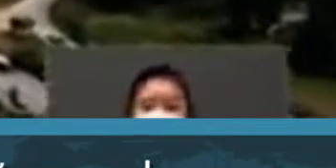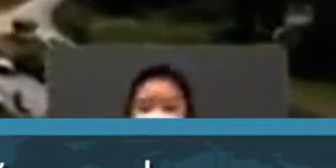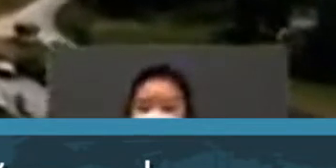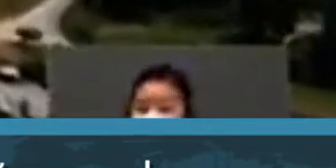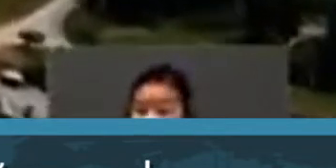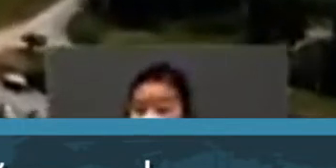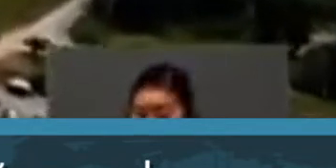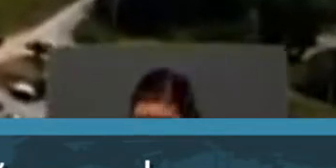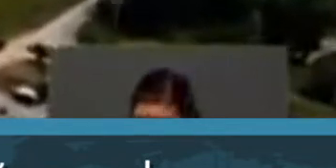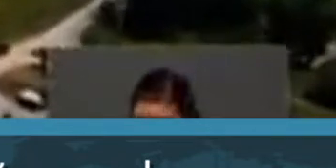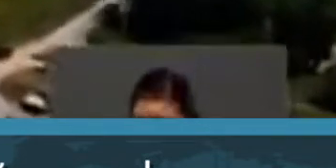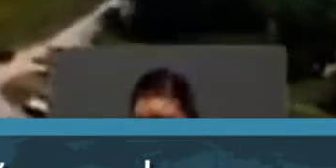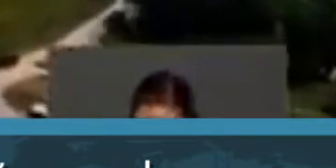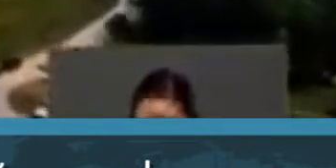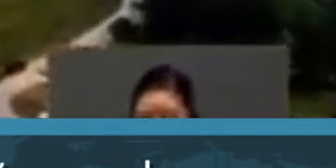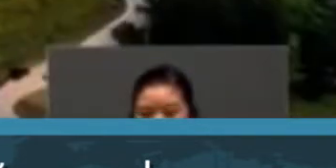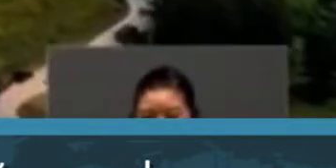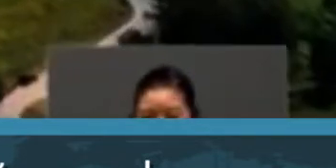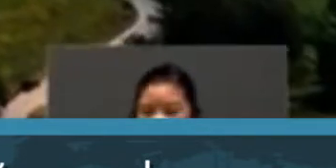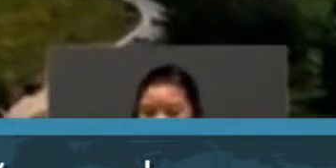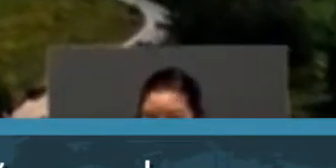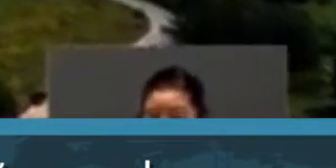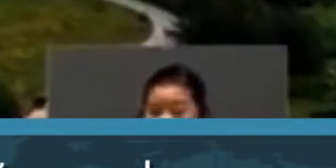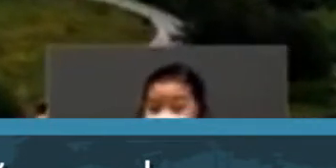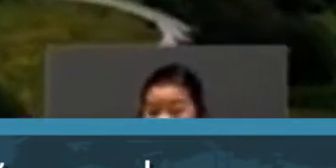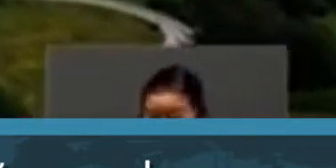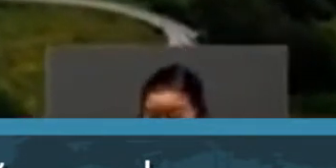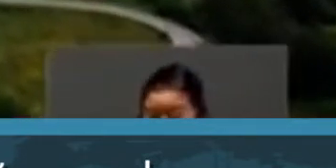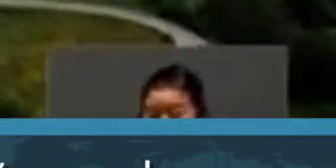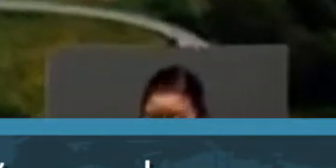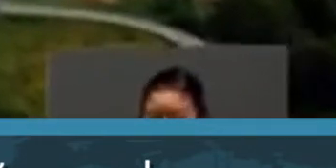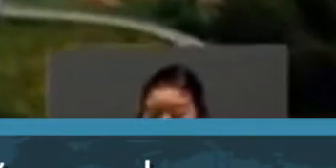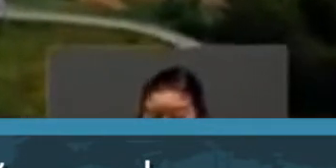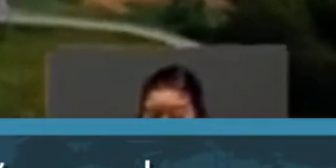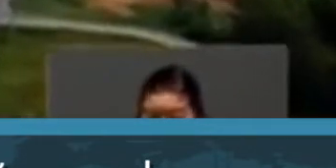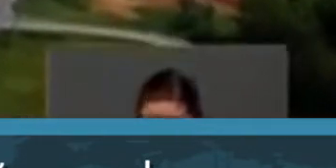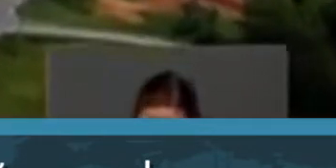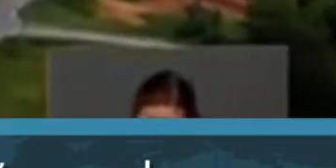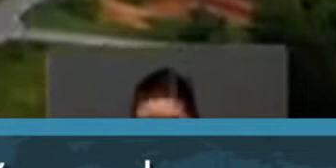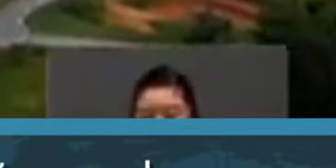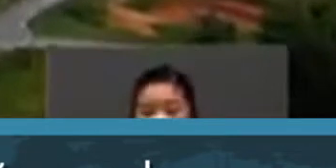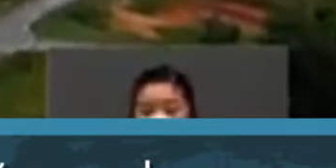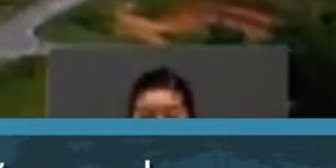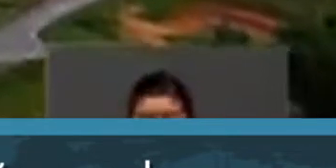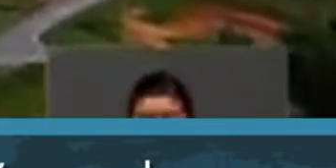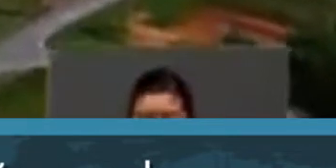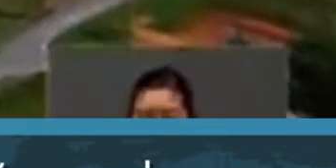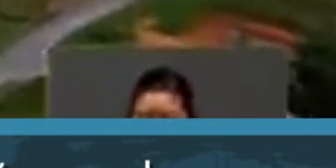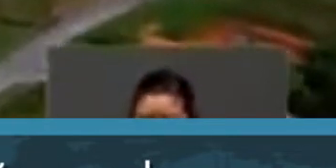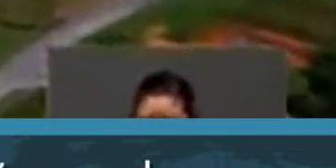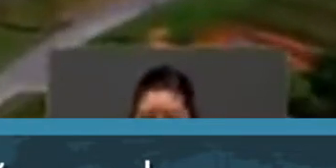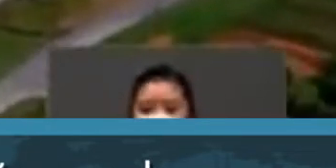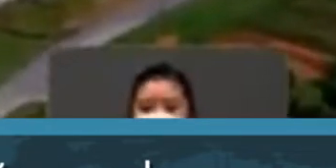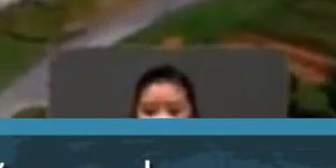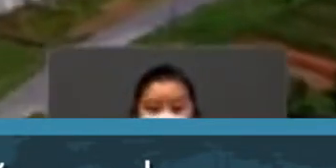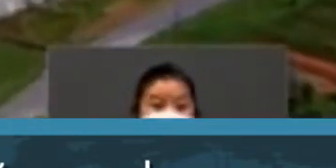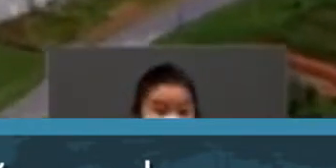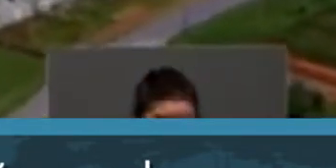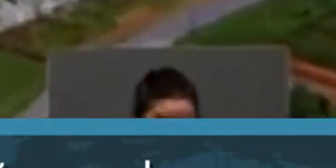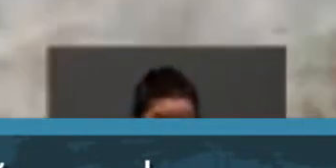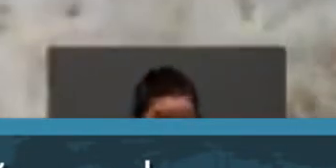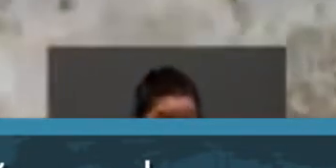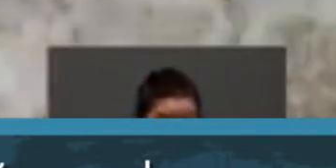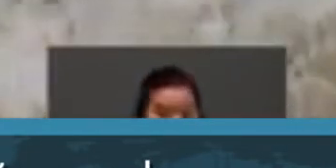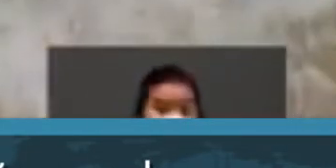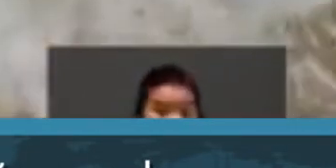จะบูรณาการหน่วยงานลงไปอยู่ในพื้นที่นะครับซึ่งไปตั้งอยู่ที่สำนักงานชุมประทานที่7นะครับกรมชุมประทานนะครับที่จังหวัดอุบล